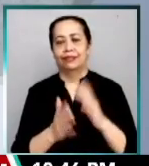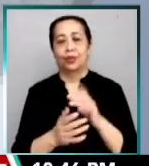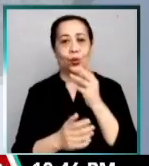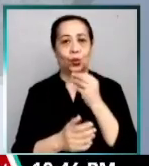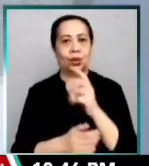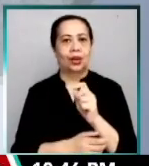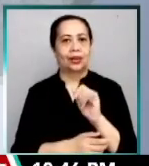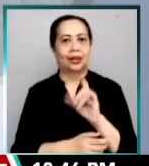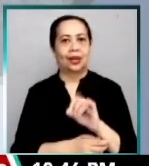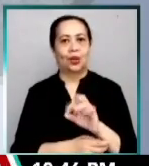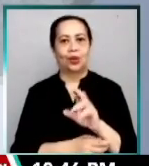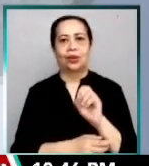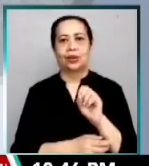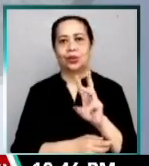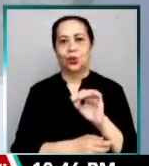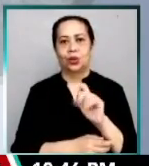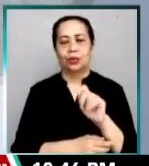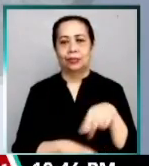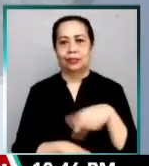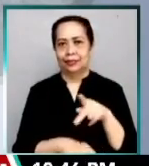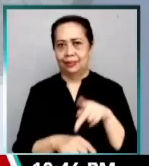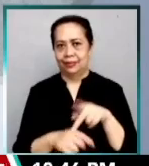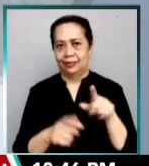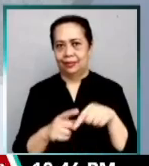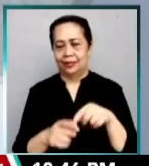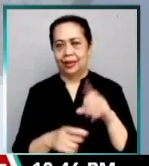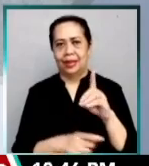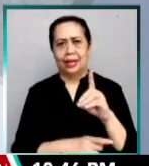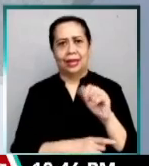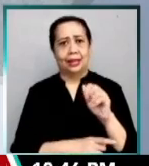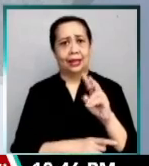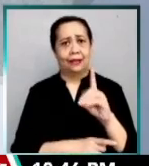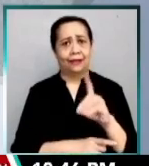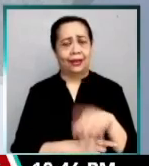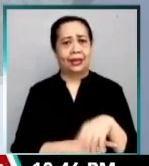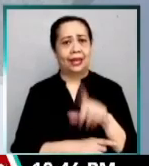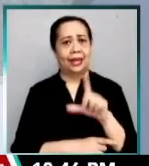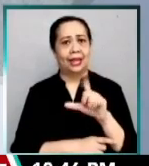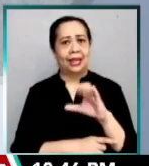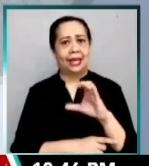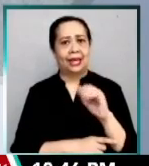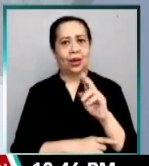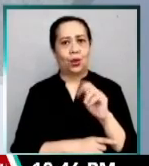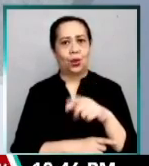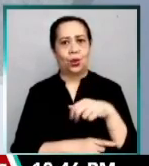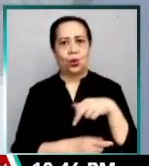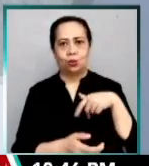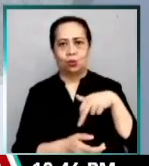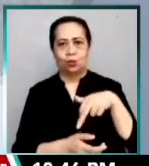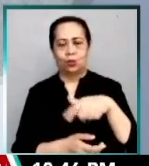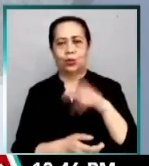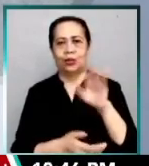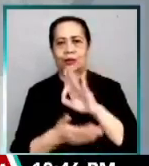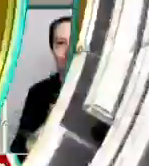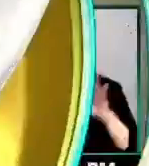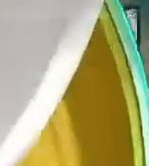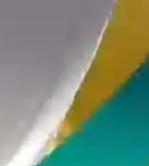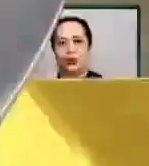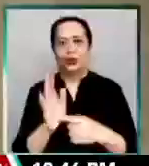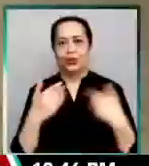Dito naman sa Pilipinas, pinainit ni David Licauco ang runway para sa isang fashion show. May report si Lars